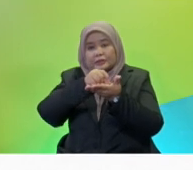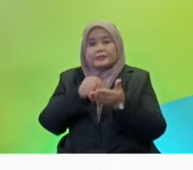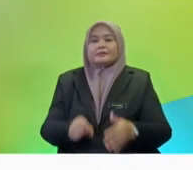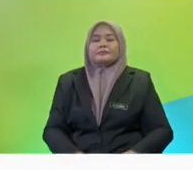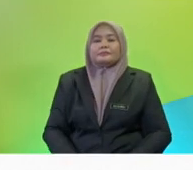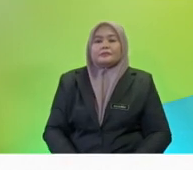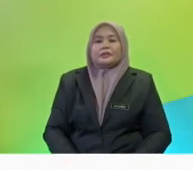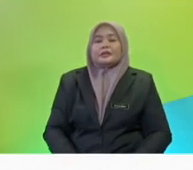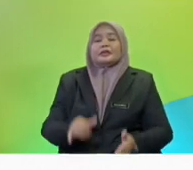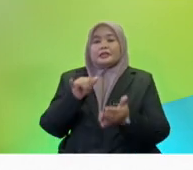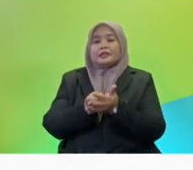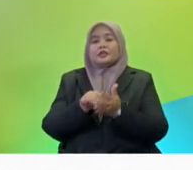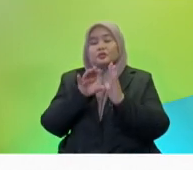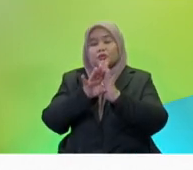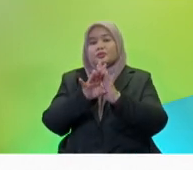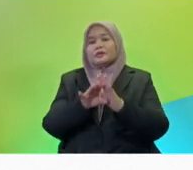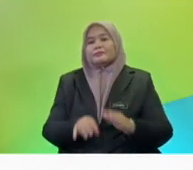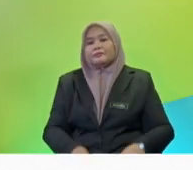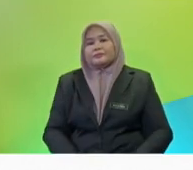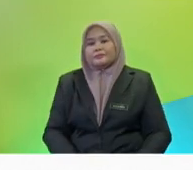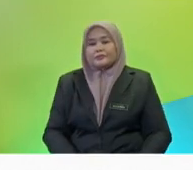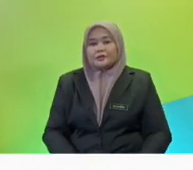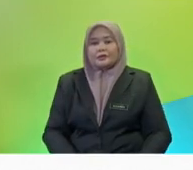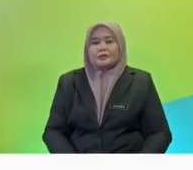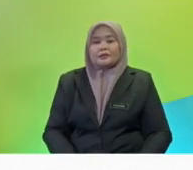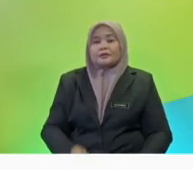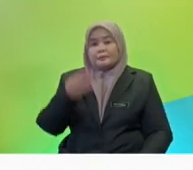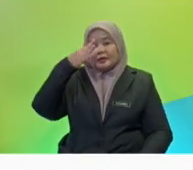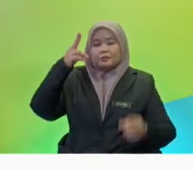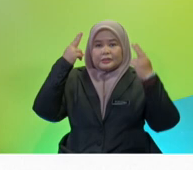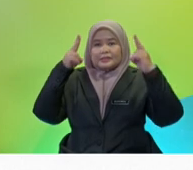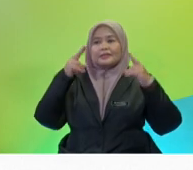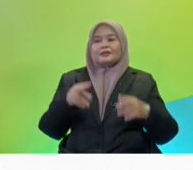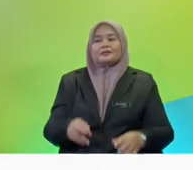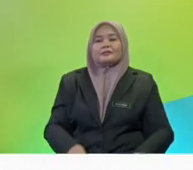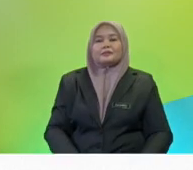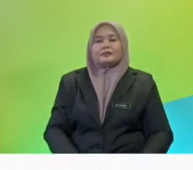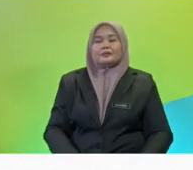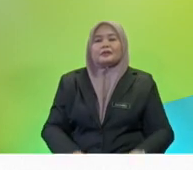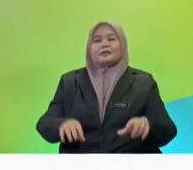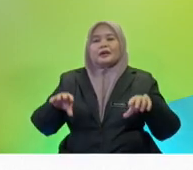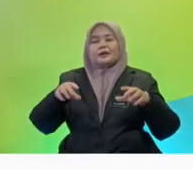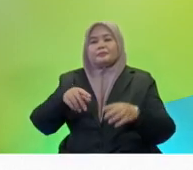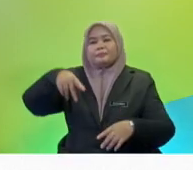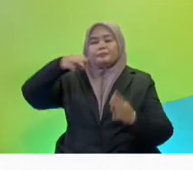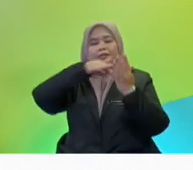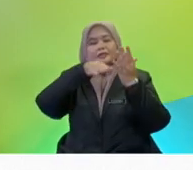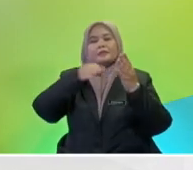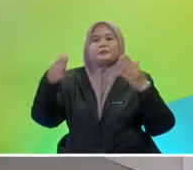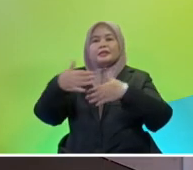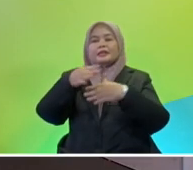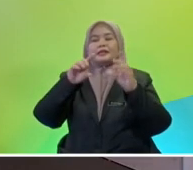ini adalah contoh juga perekonomian PBD Jadi bagi Ustadzah pelaksanaan pencak siram bilik darca